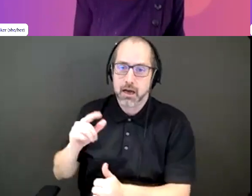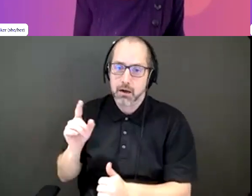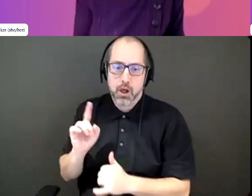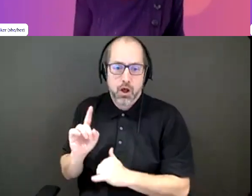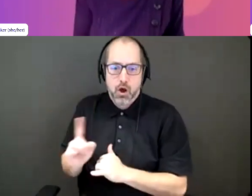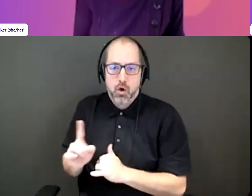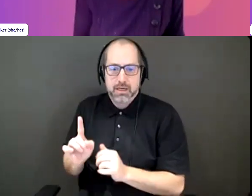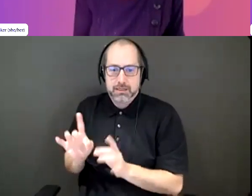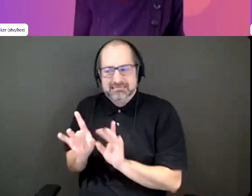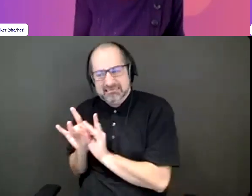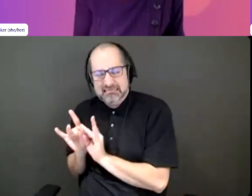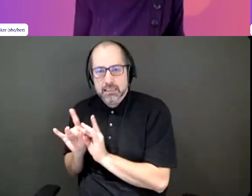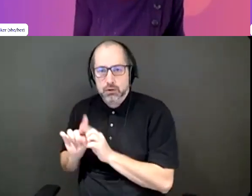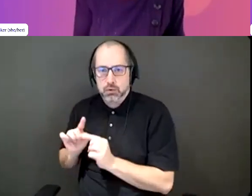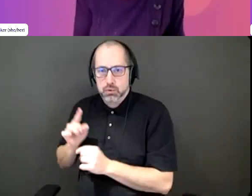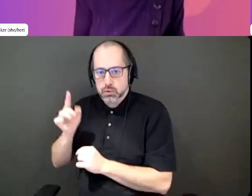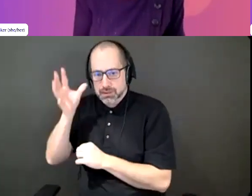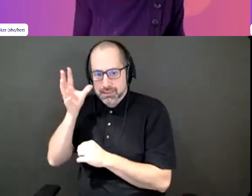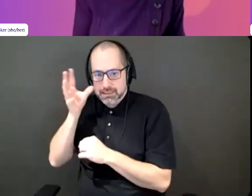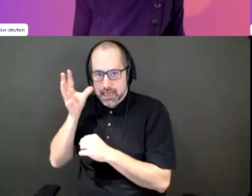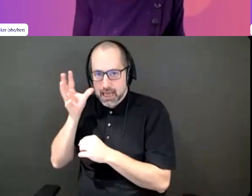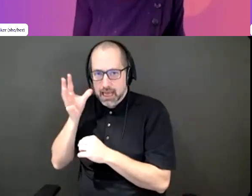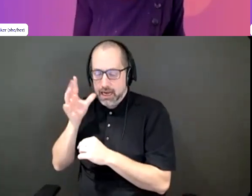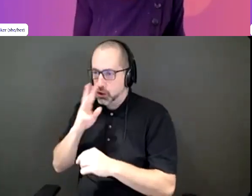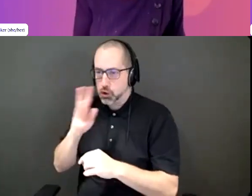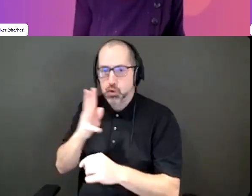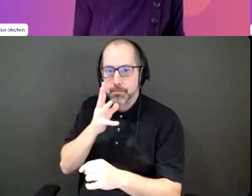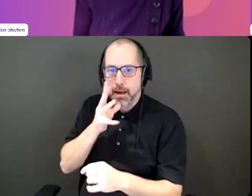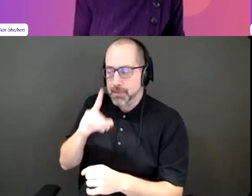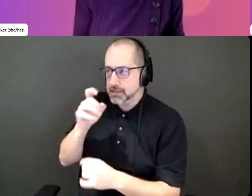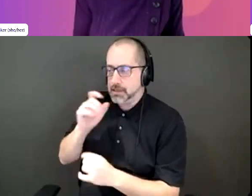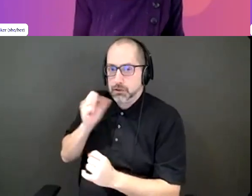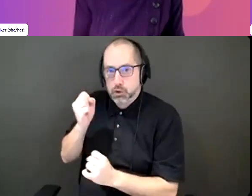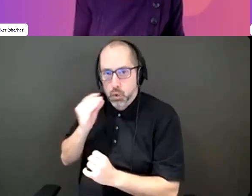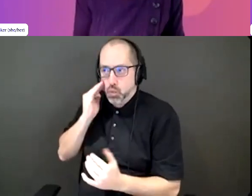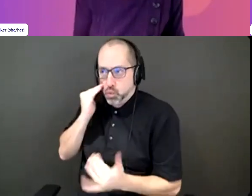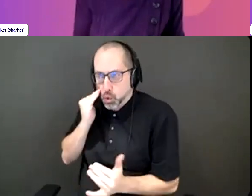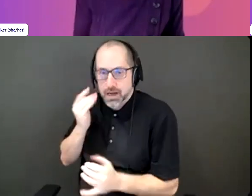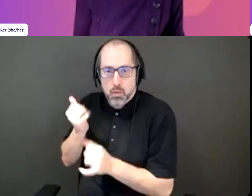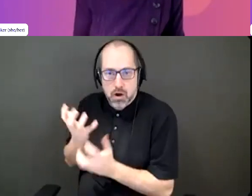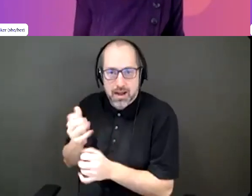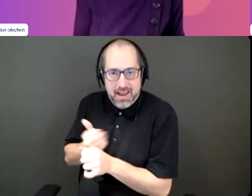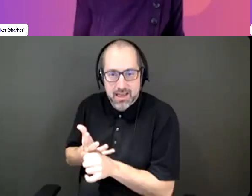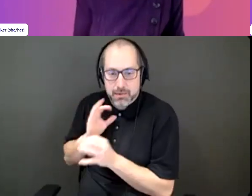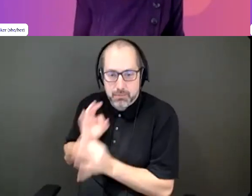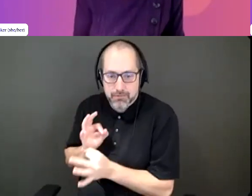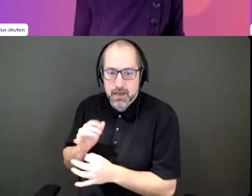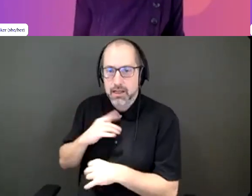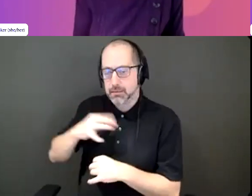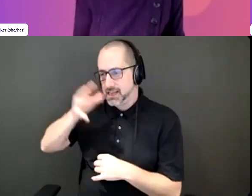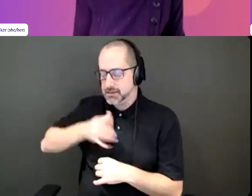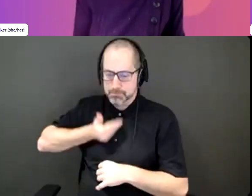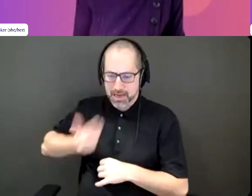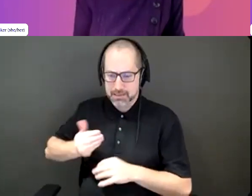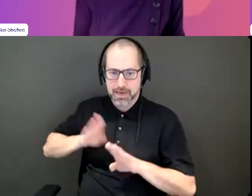lorsque j'étais jeune je me tenais avec mon père je je voulais lui faire plaisir je voulais vraiment